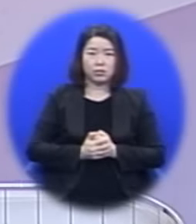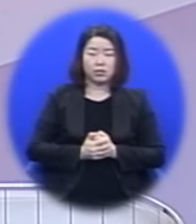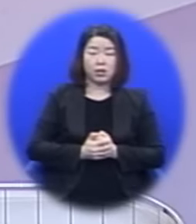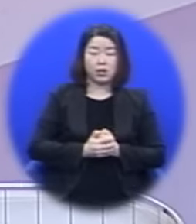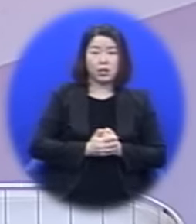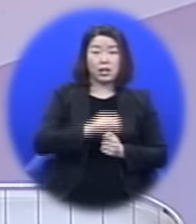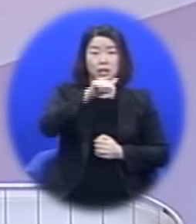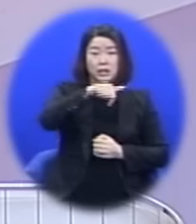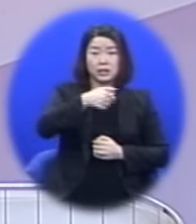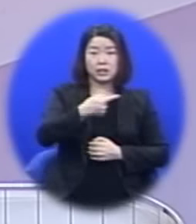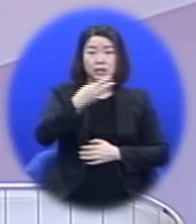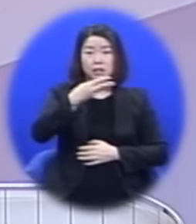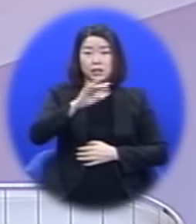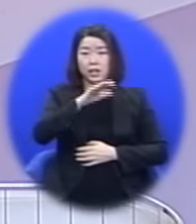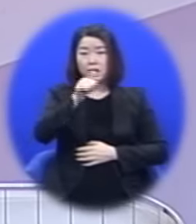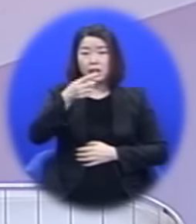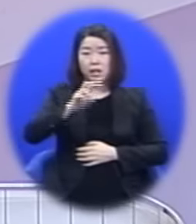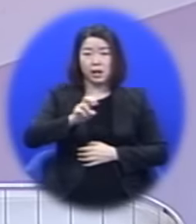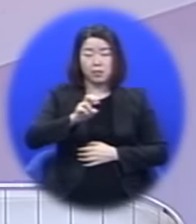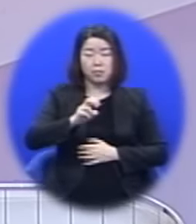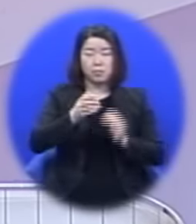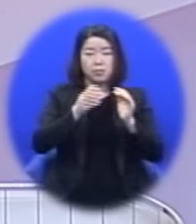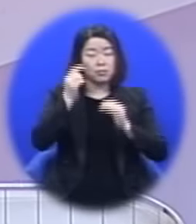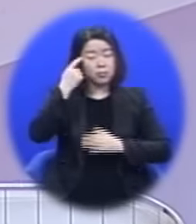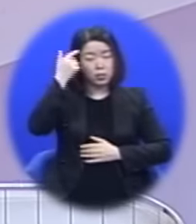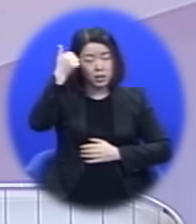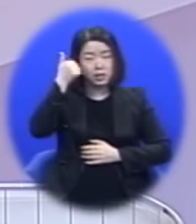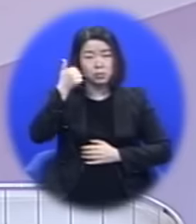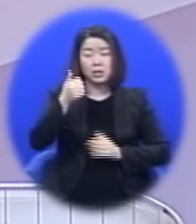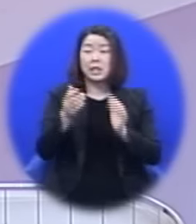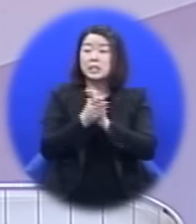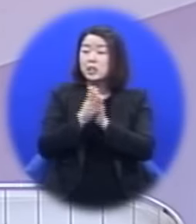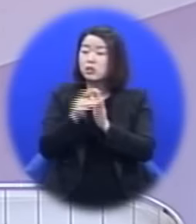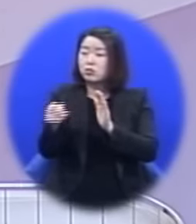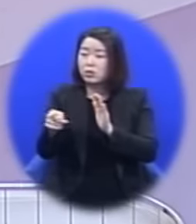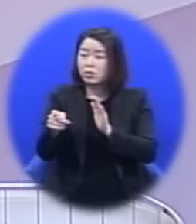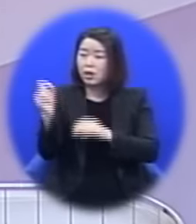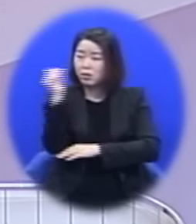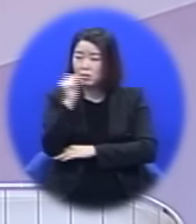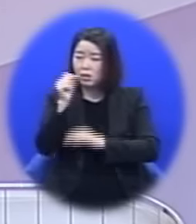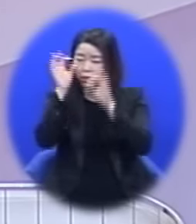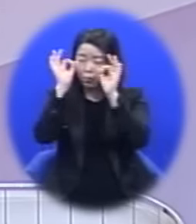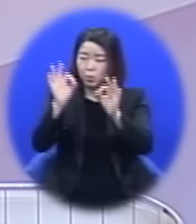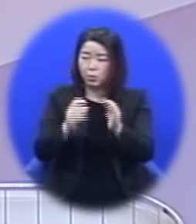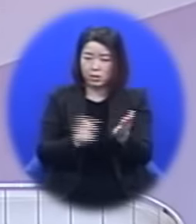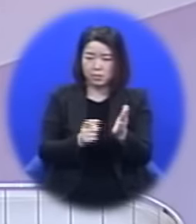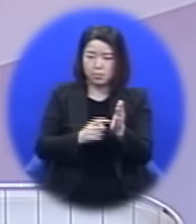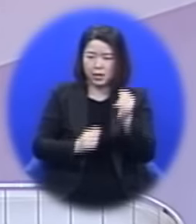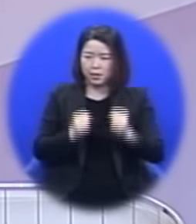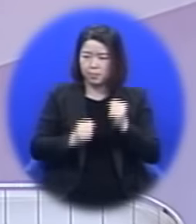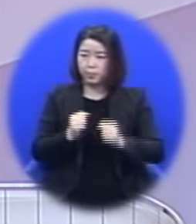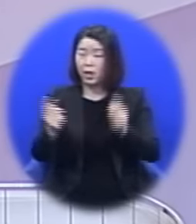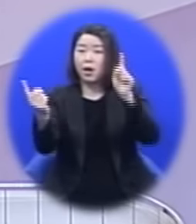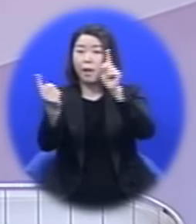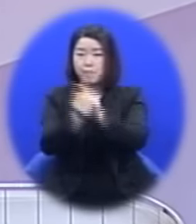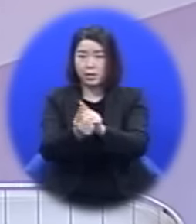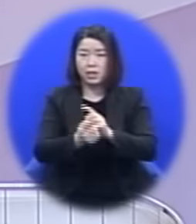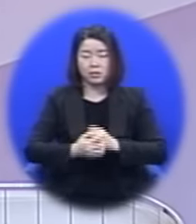빌리 그레이엄 목사님이 친구 목사가 그렇게 마음이 흔들려 있는 것을 보고 다급한 마음으로 쫓아와서